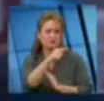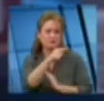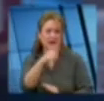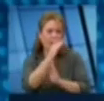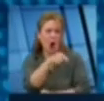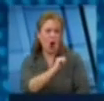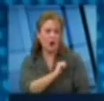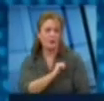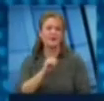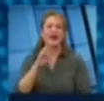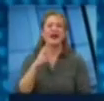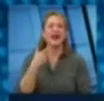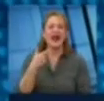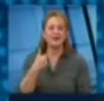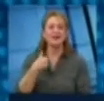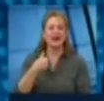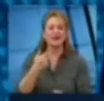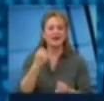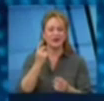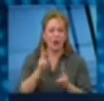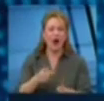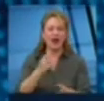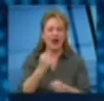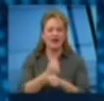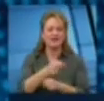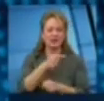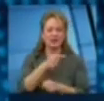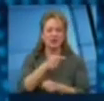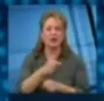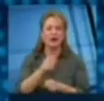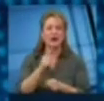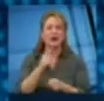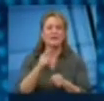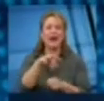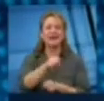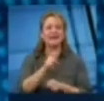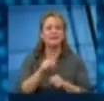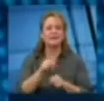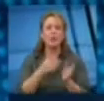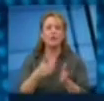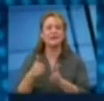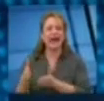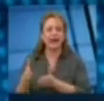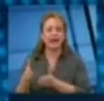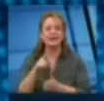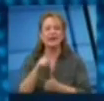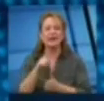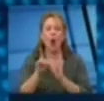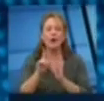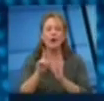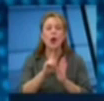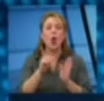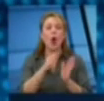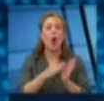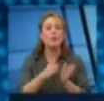נכשיר את כל המאחזים הבלתי מוסדרים? כי אין דבר כזה בלתי חוקי. זה לא מוסדר, ועכשיו זה יוסדר. הנגבי,